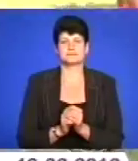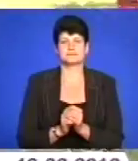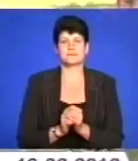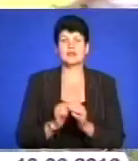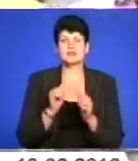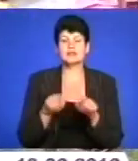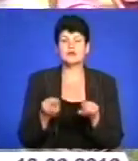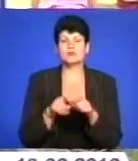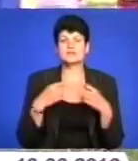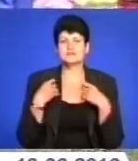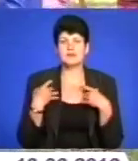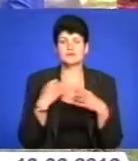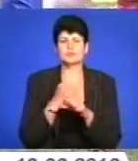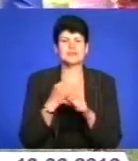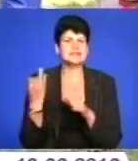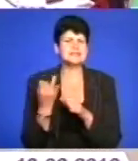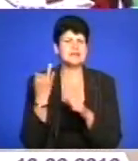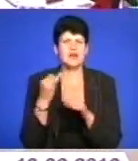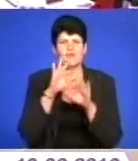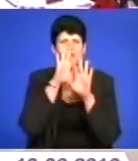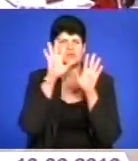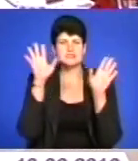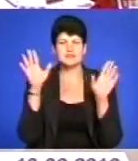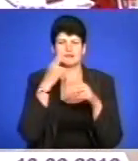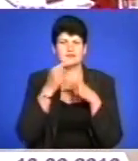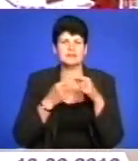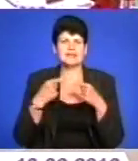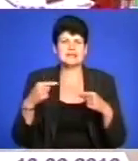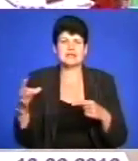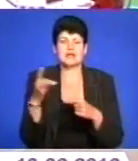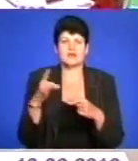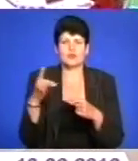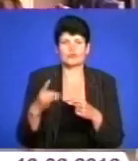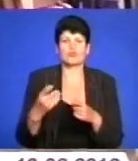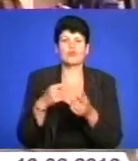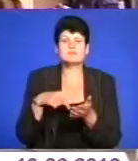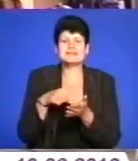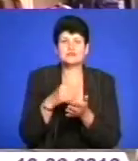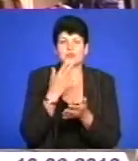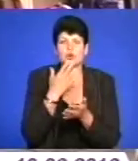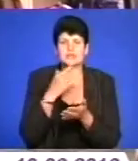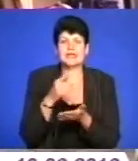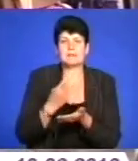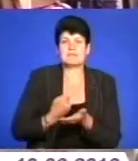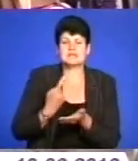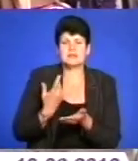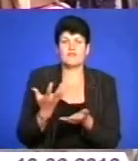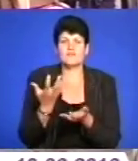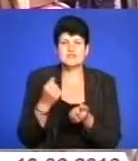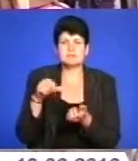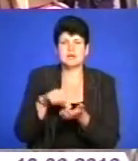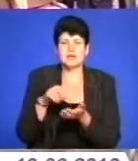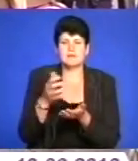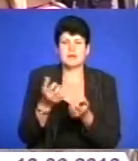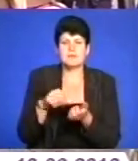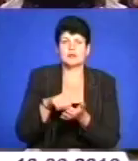Також на святі відтворювали найцікавіші весільні обряди з різних районів. У містечку народних майстрів всі охочі могли взяти участь у